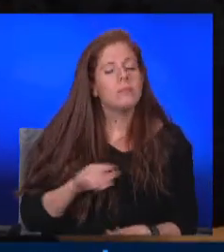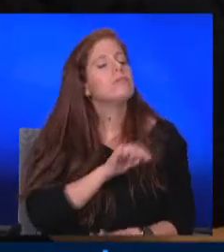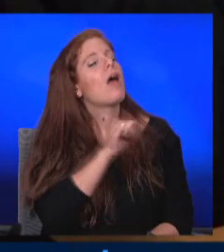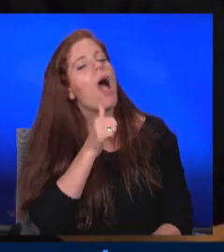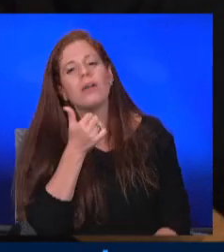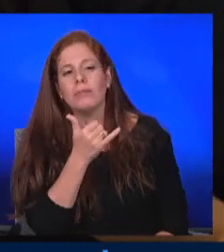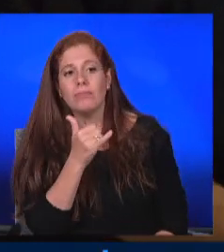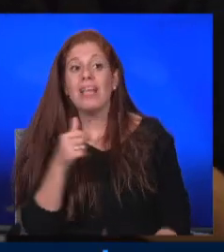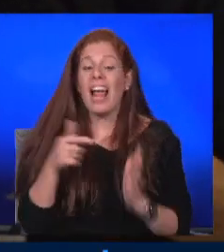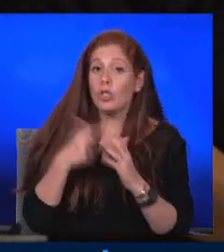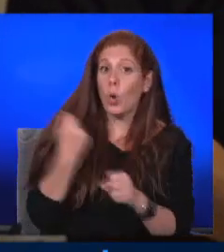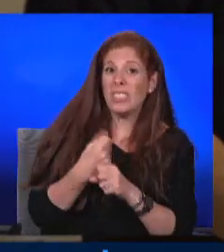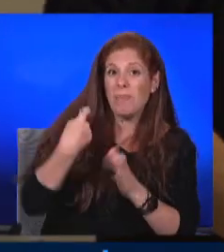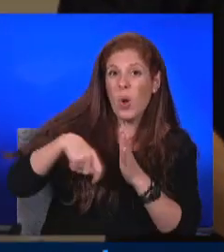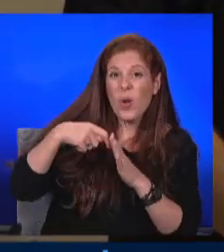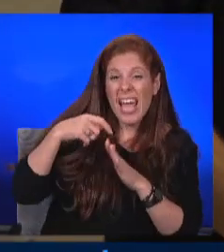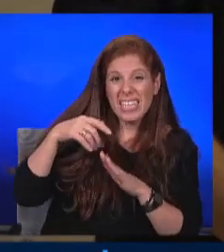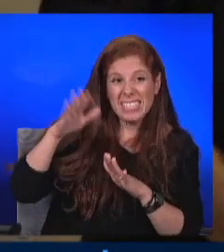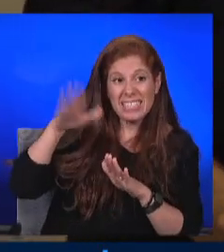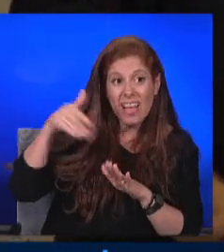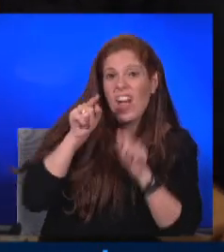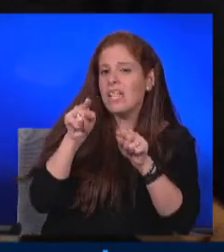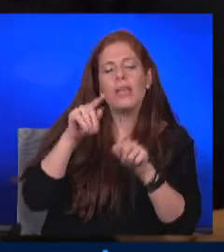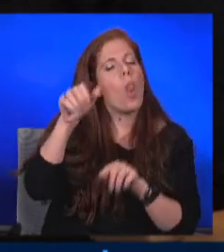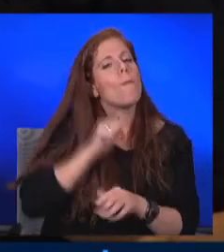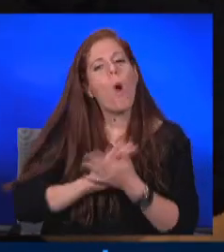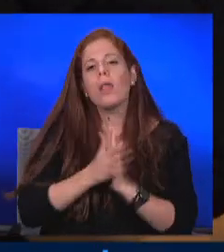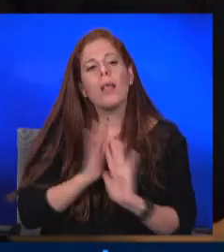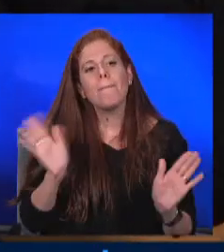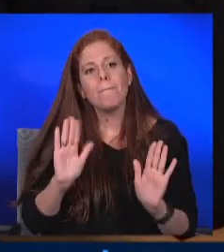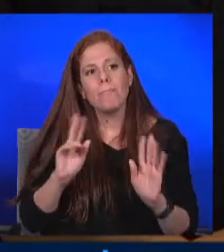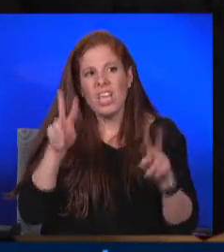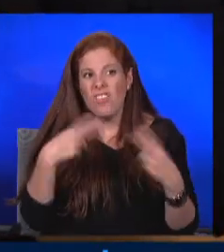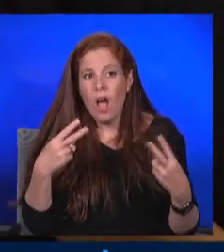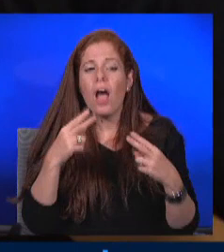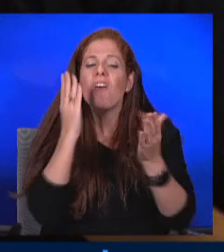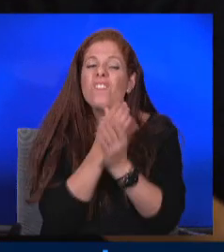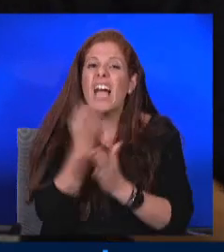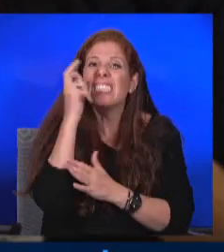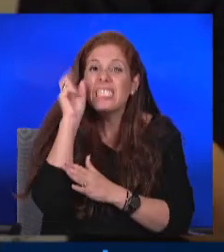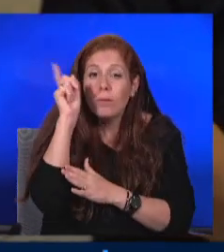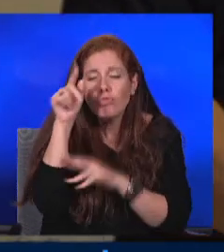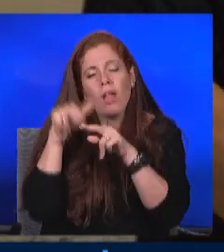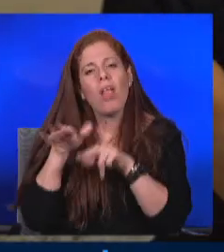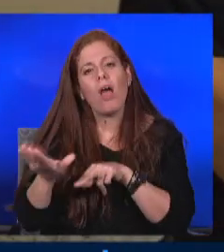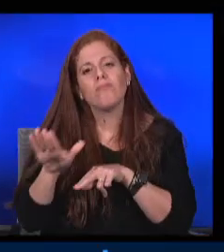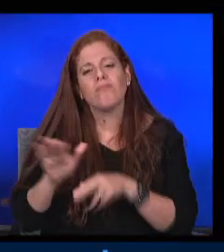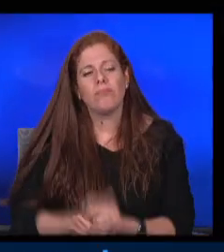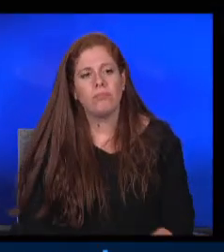לכן כשאנחנו עושים תיקוני צבע, את זה אנחנו לא מורידים. כי אי אפשר להוריד את זה. אנחנו, זה איתנו כבר 20